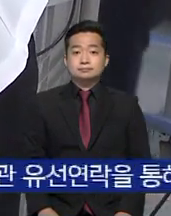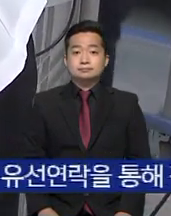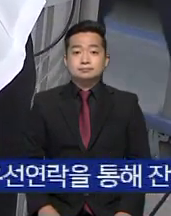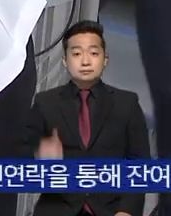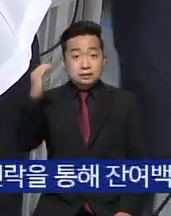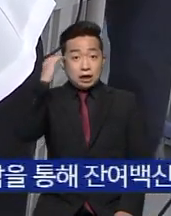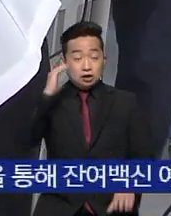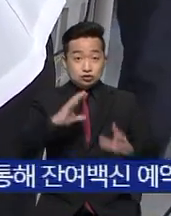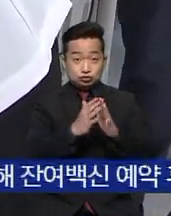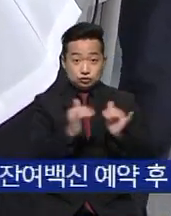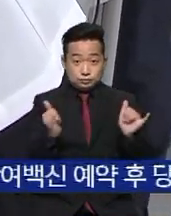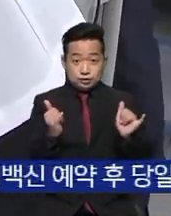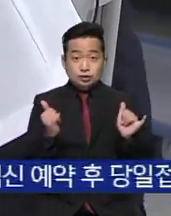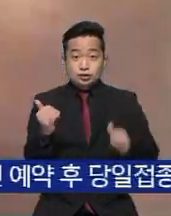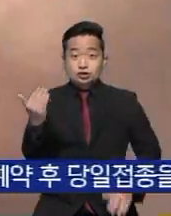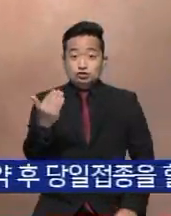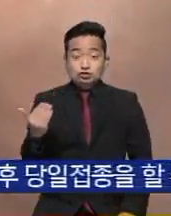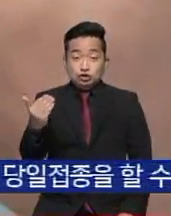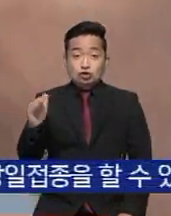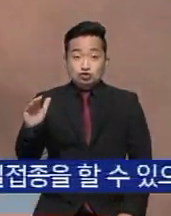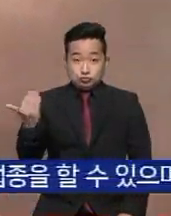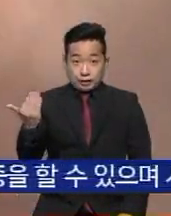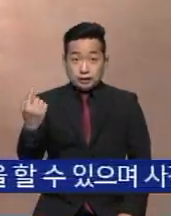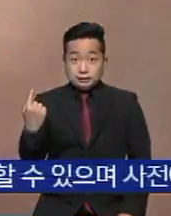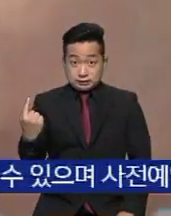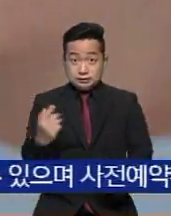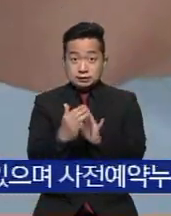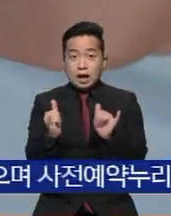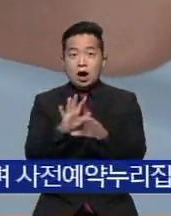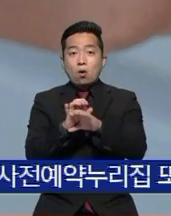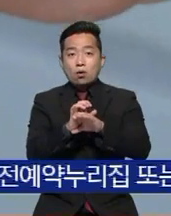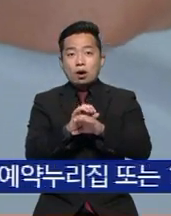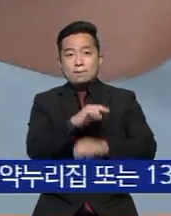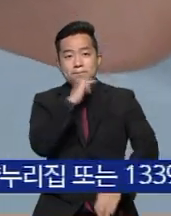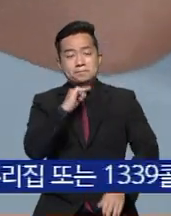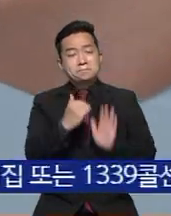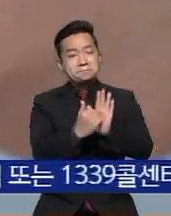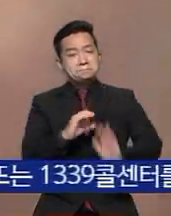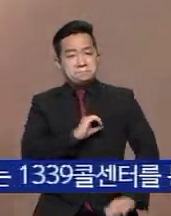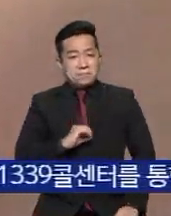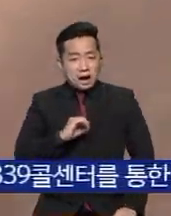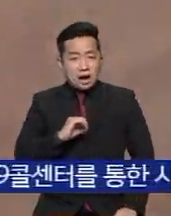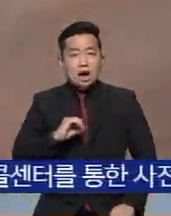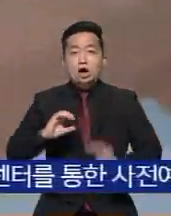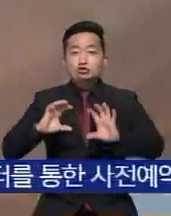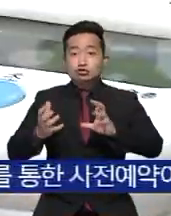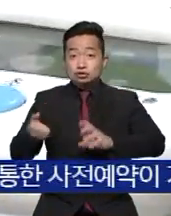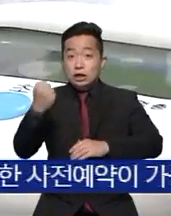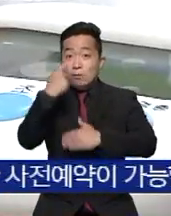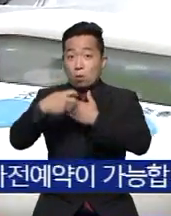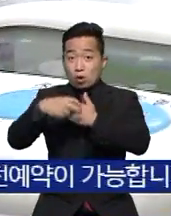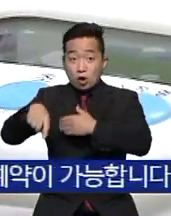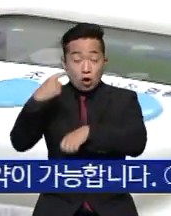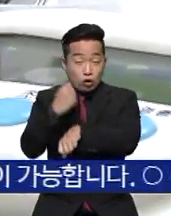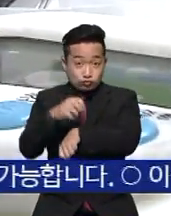우리 국민 9,901명의 혈액 속 코로나 항체 여부를 지난 7월에 국립보건연구원이 조사했습니다.